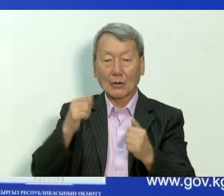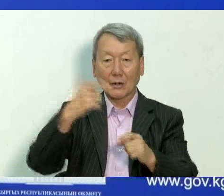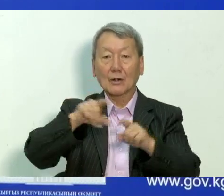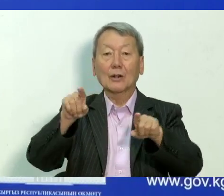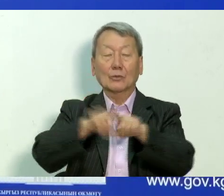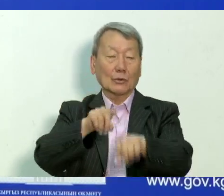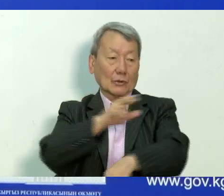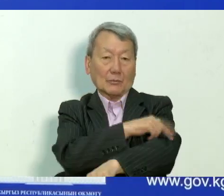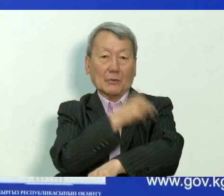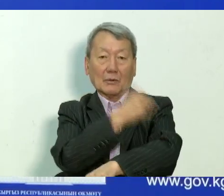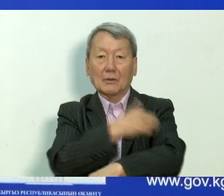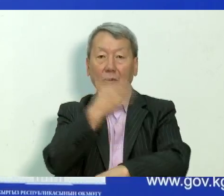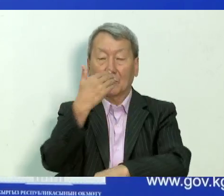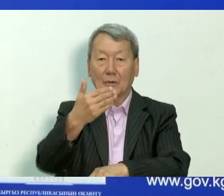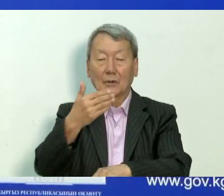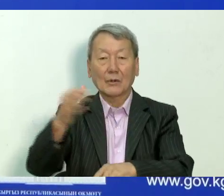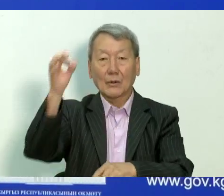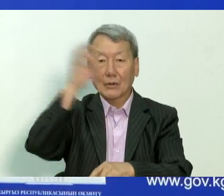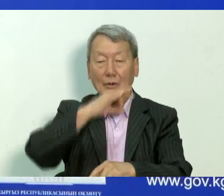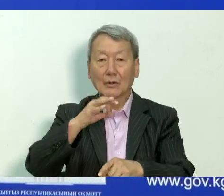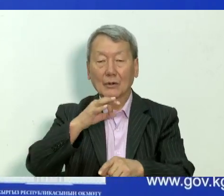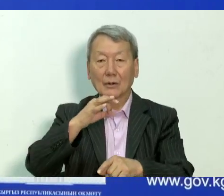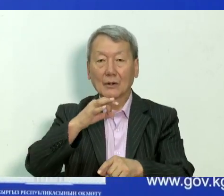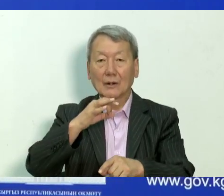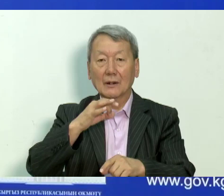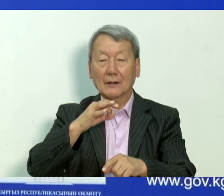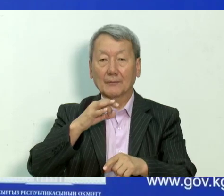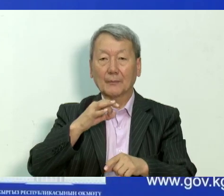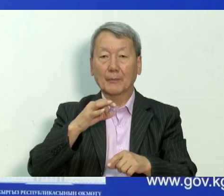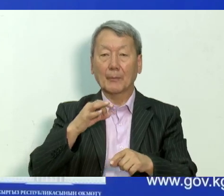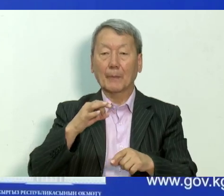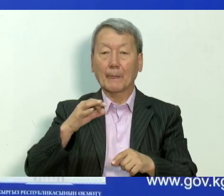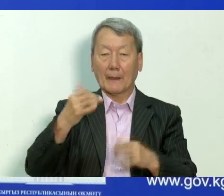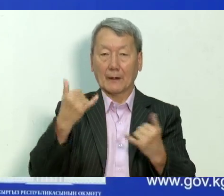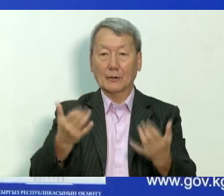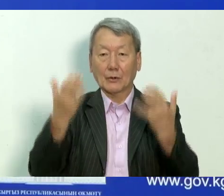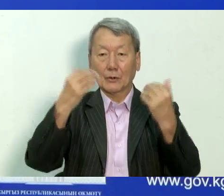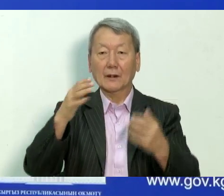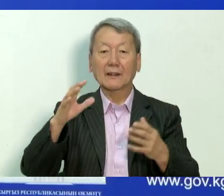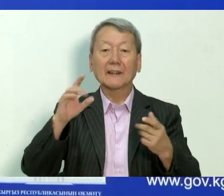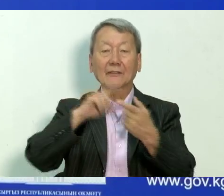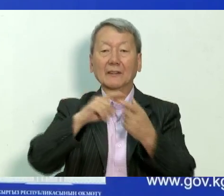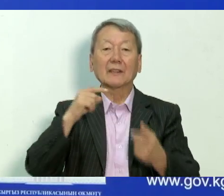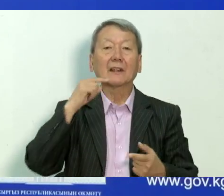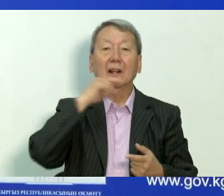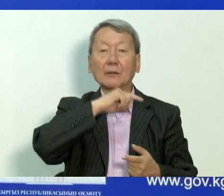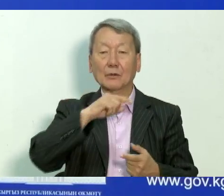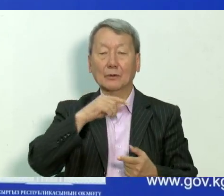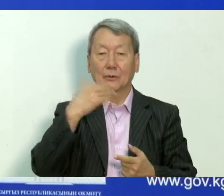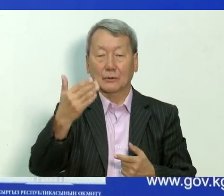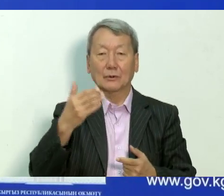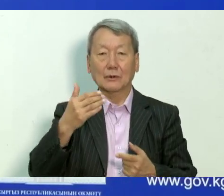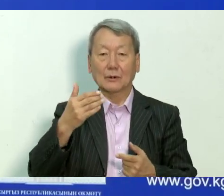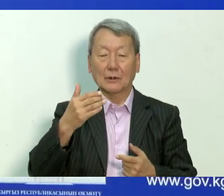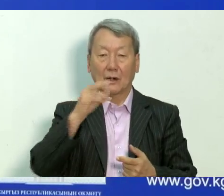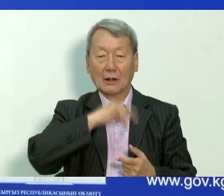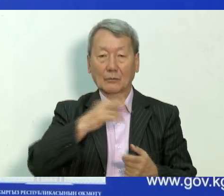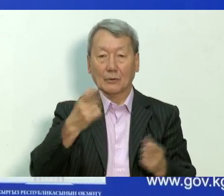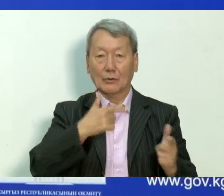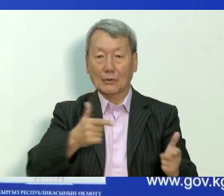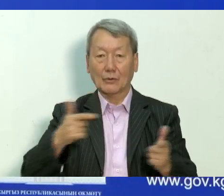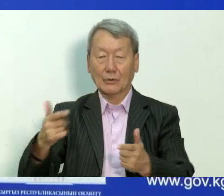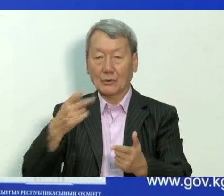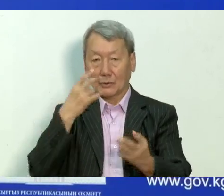медициналык мекемелерде бейтаптардын санын көбөйүшүн эске алуу менен ошондой эле экономикалык ишмердүүлүктү ар кыл багыттардын ишине